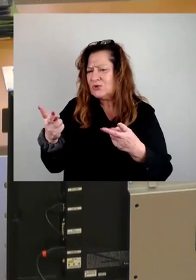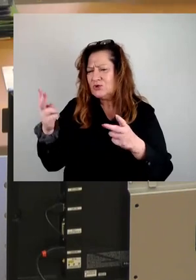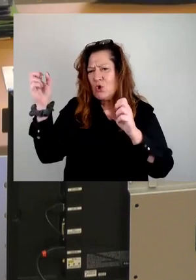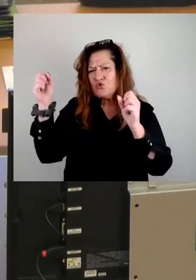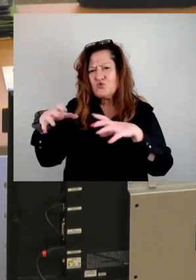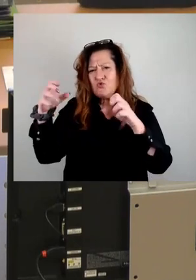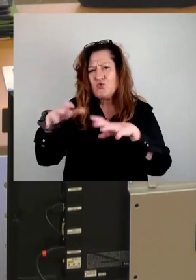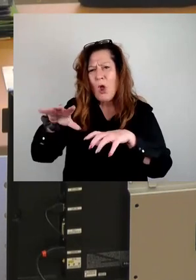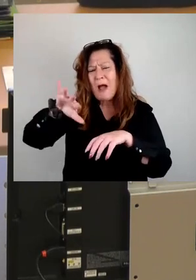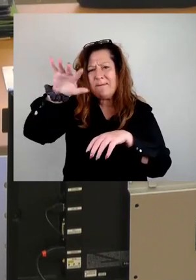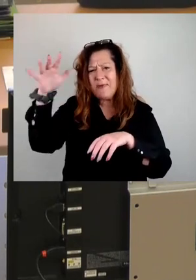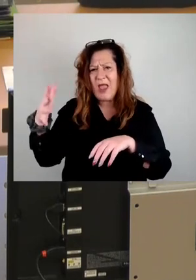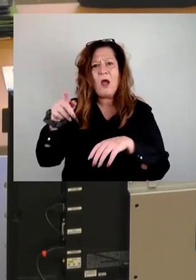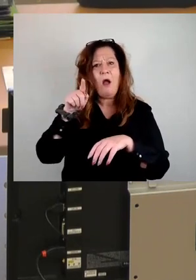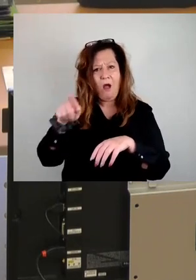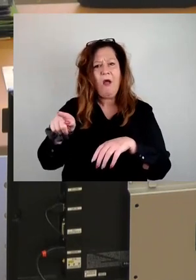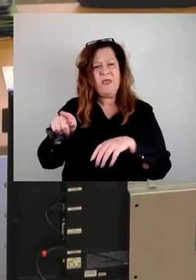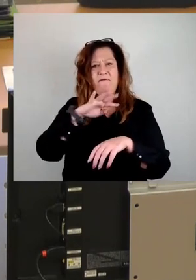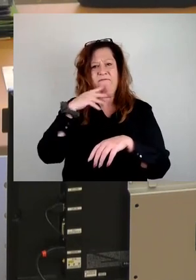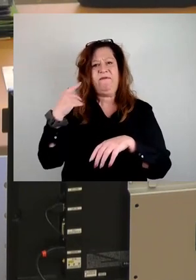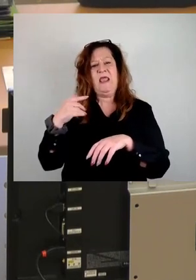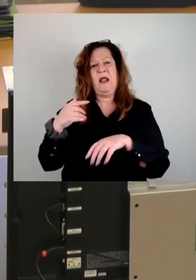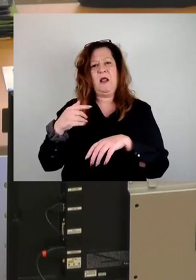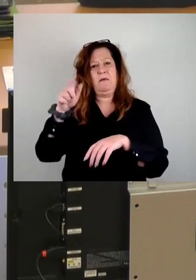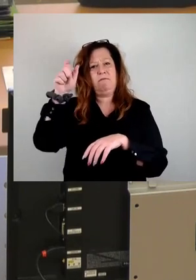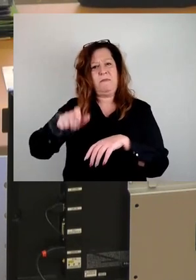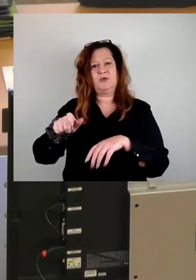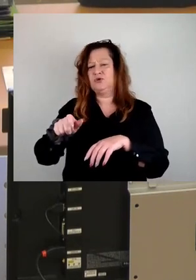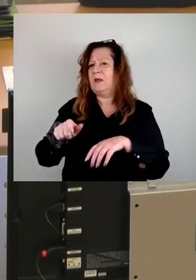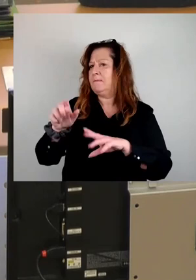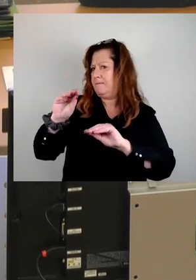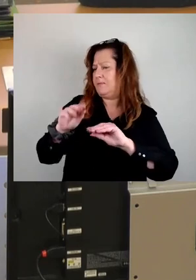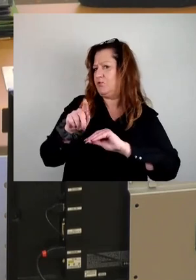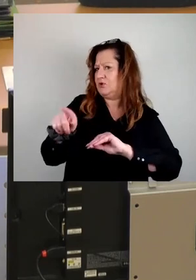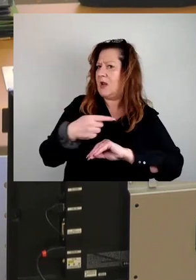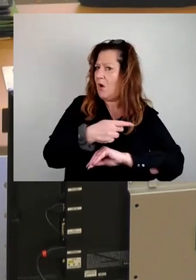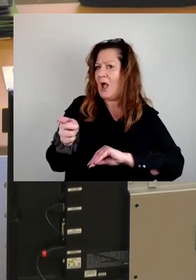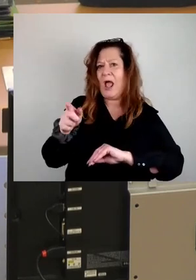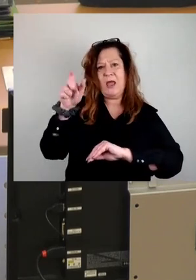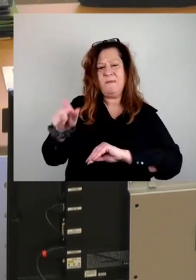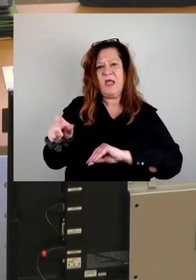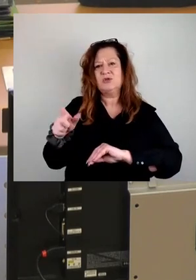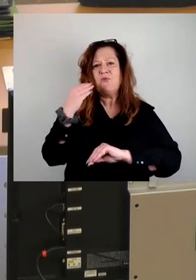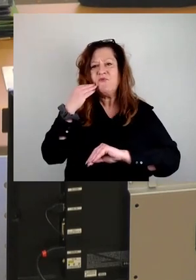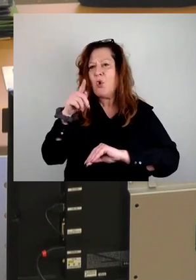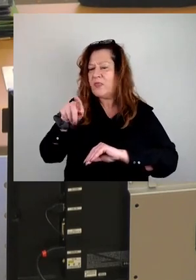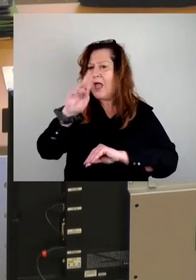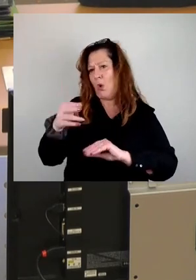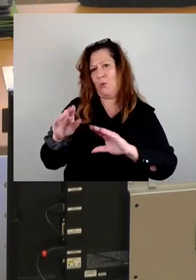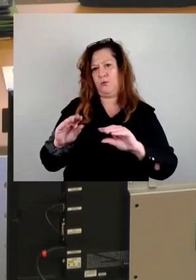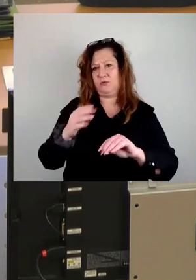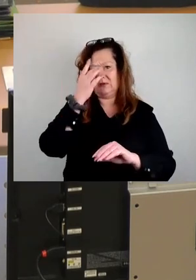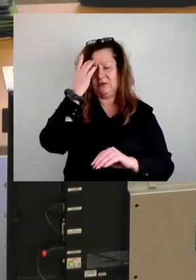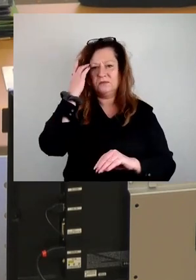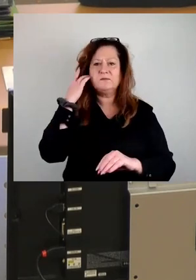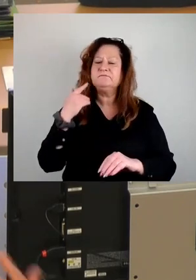dass das sehr viel genutzt wird und breit genutzt wird von Bevölkerung, von allen Menschen, die dort wohnen. Und ja, es ist so, dass wir dort etwas tun,